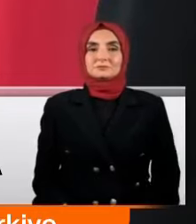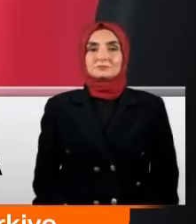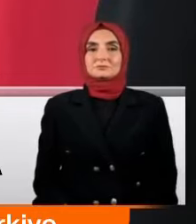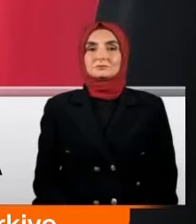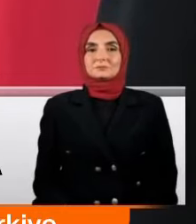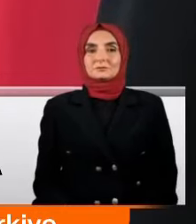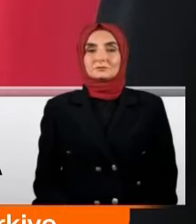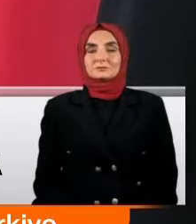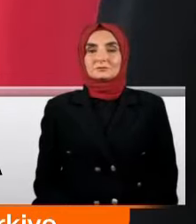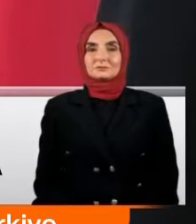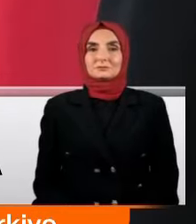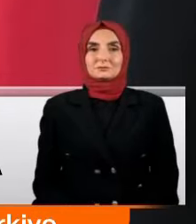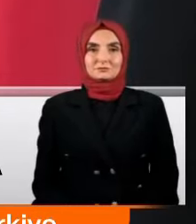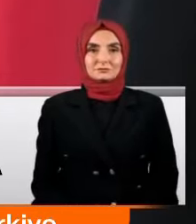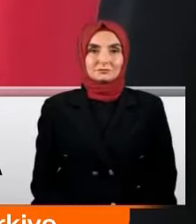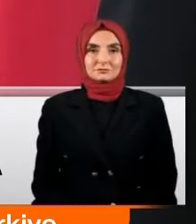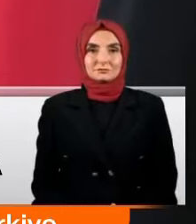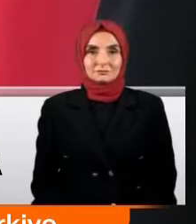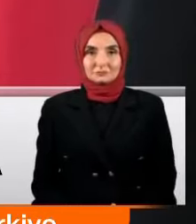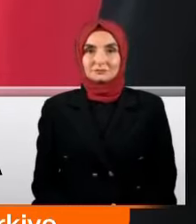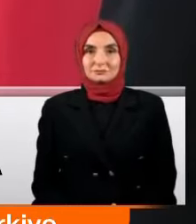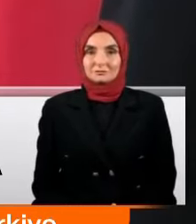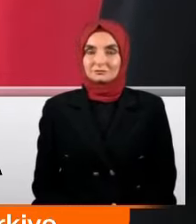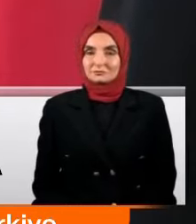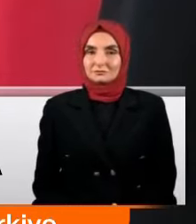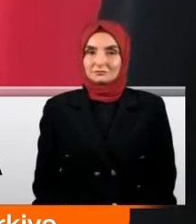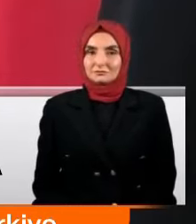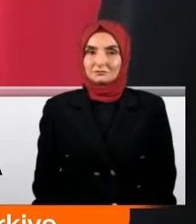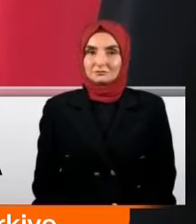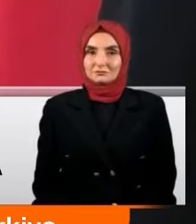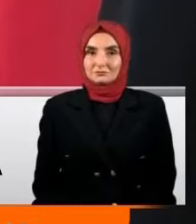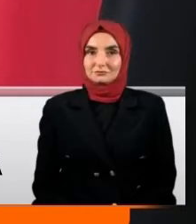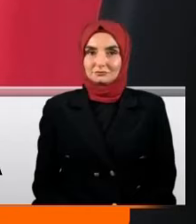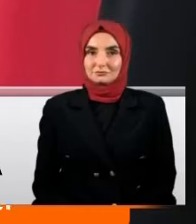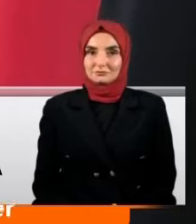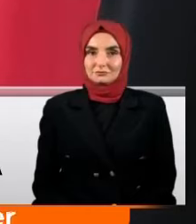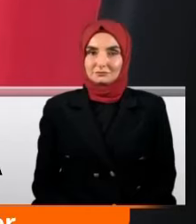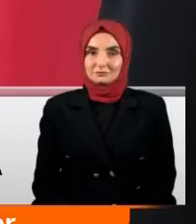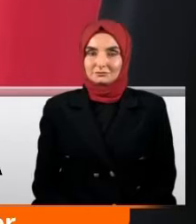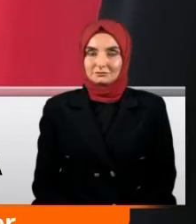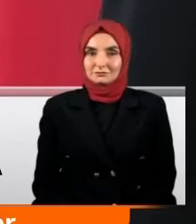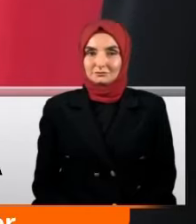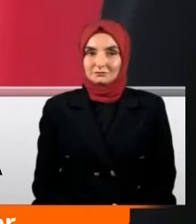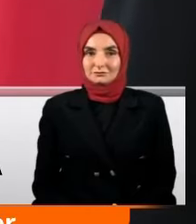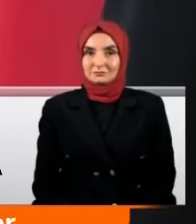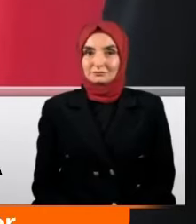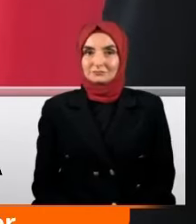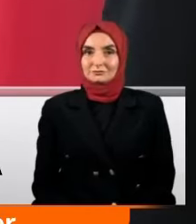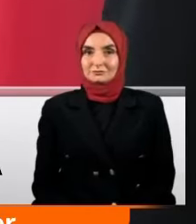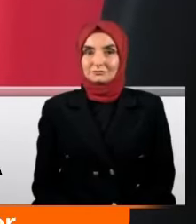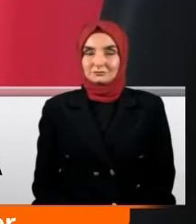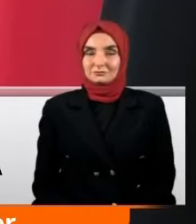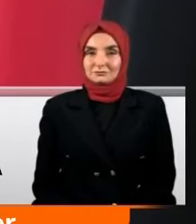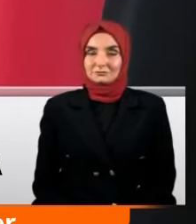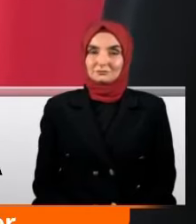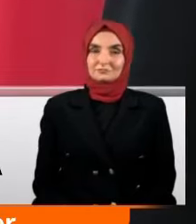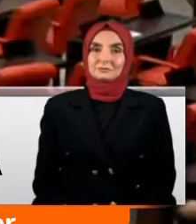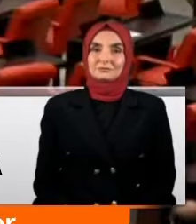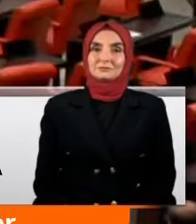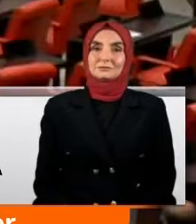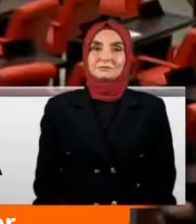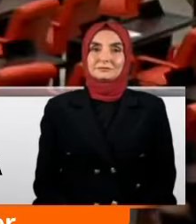onayına gelecek. Milletvekillerimizin de siyasi parti ayırt etmeksizin hepsinin bu sürece sahip çıkacağından